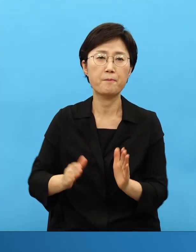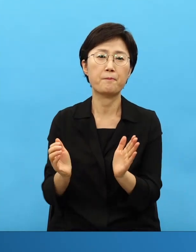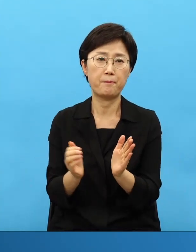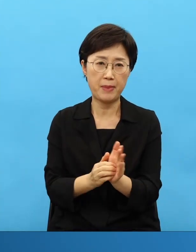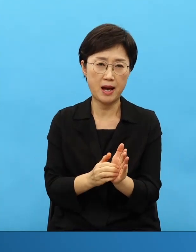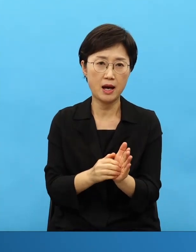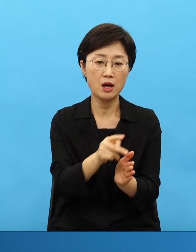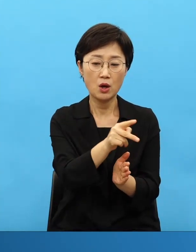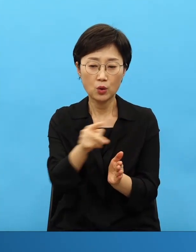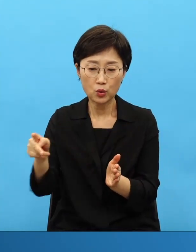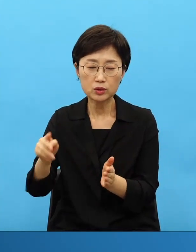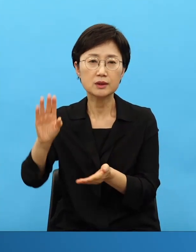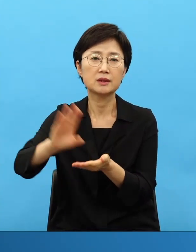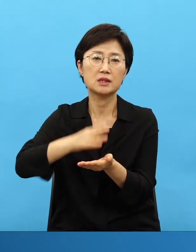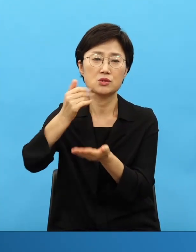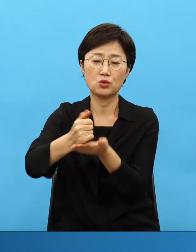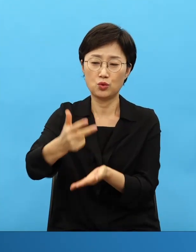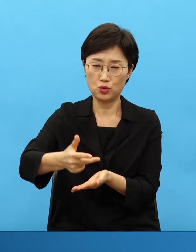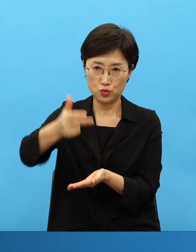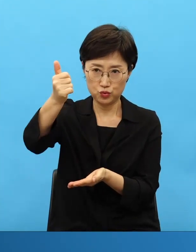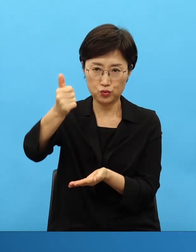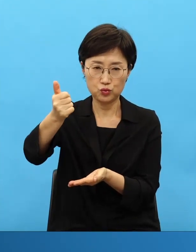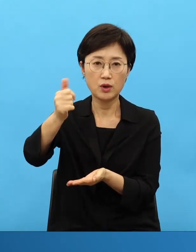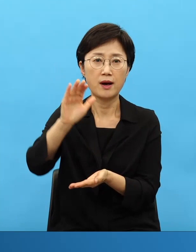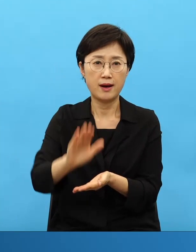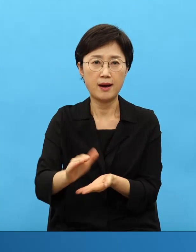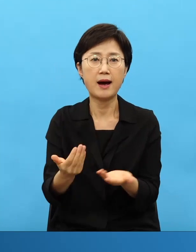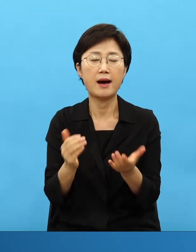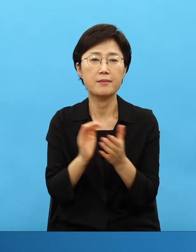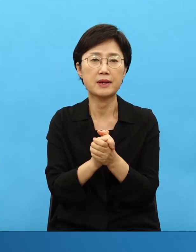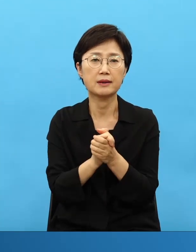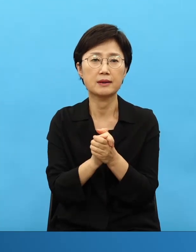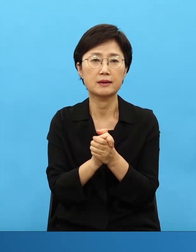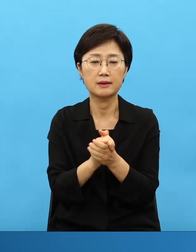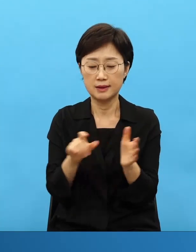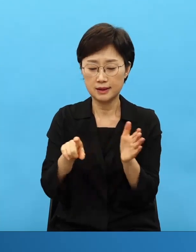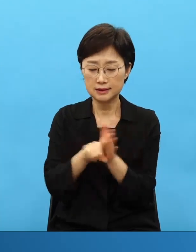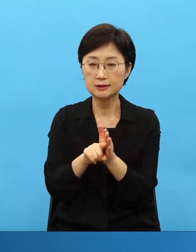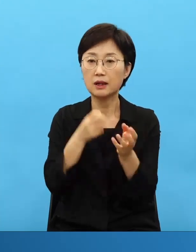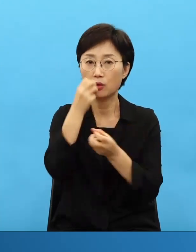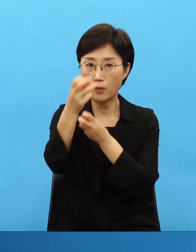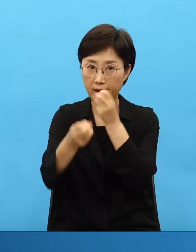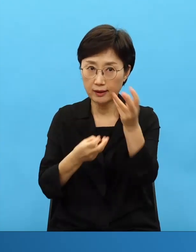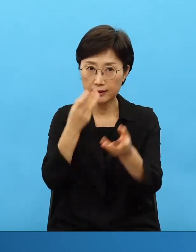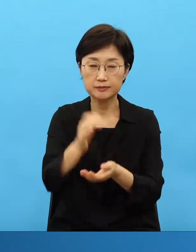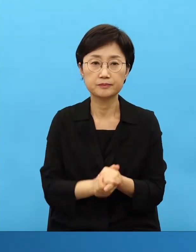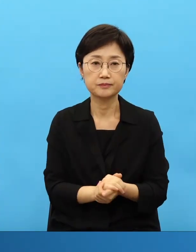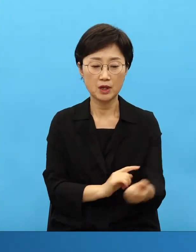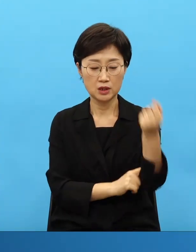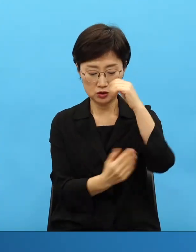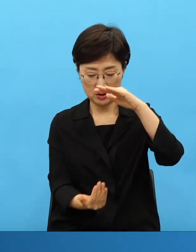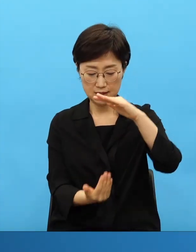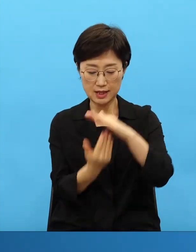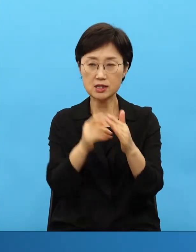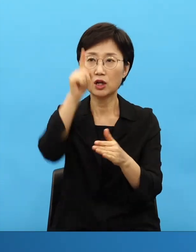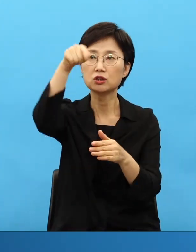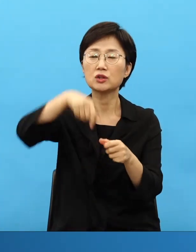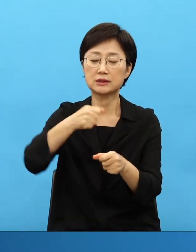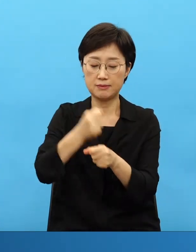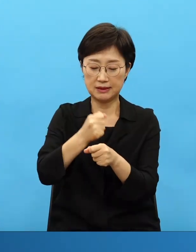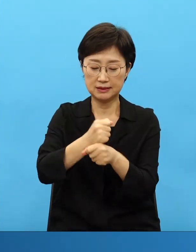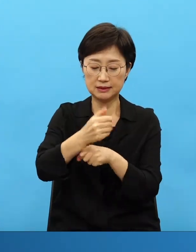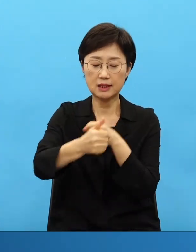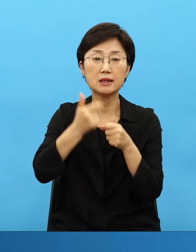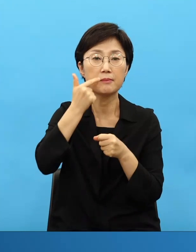구주가 나셨으니 곧 그리스도 주시니라. 아멘. 우리의 신앙을 고백합니다. We will give our confession of faith. 전능하사